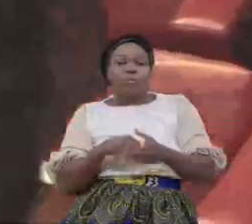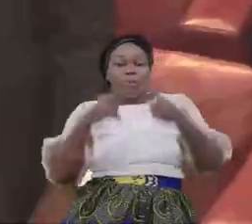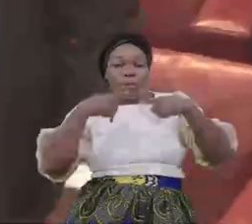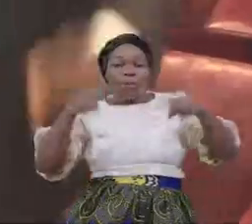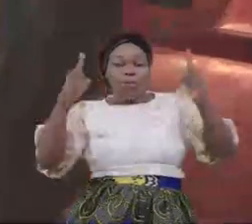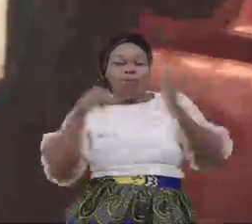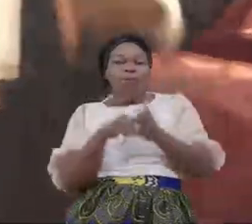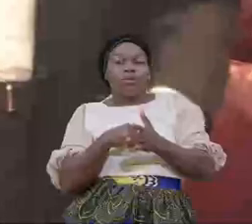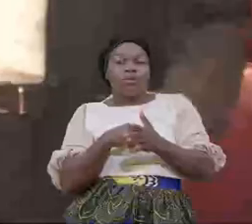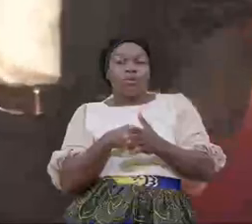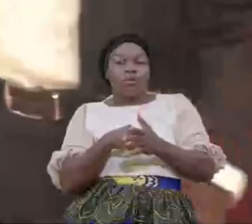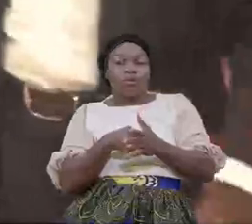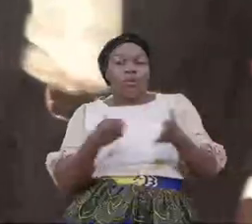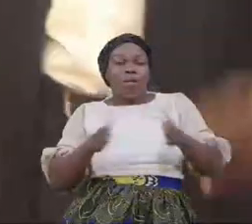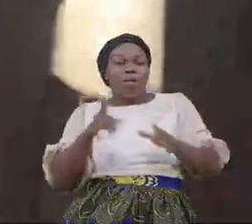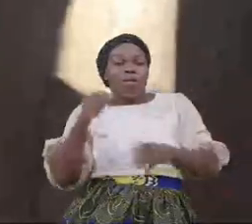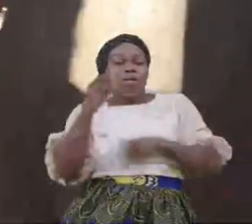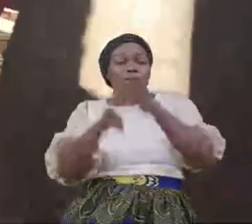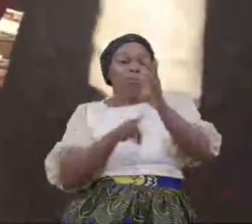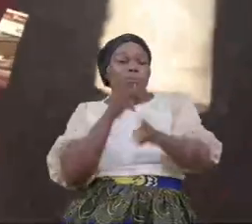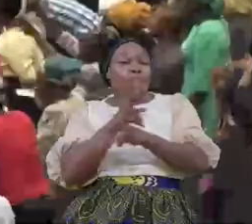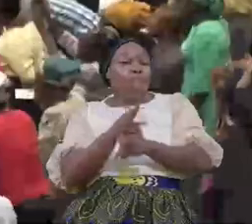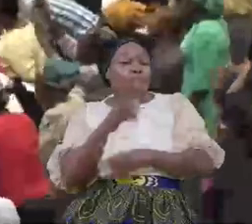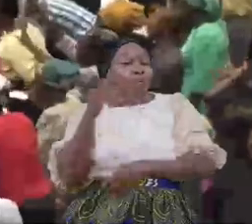Annoncez-le. Que le monde l'entende.